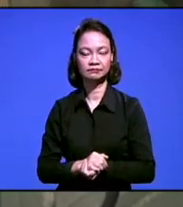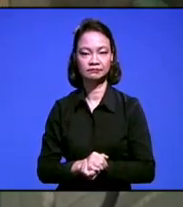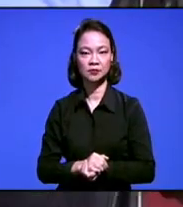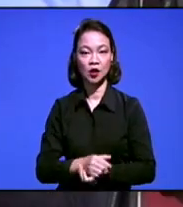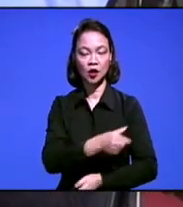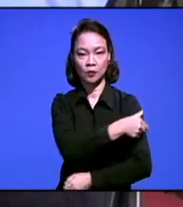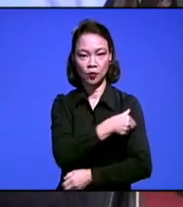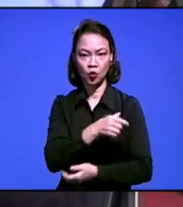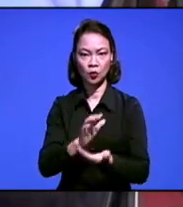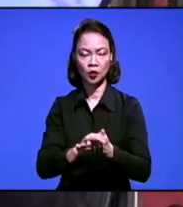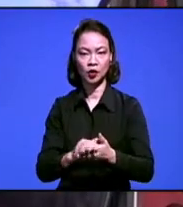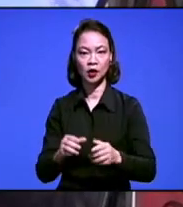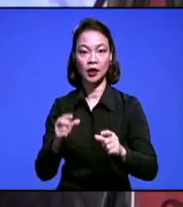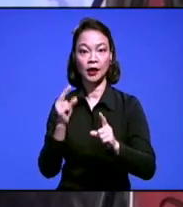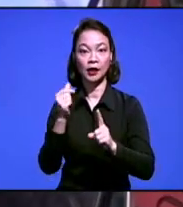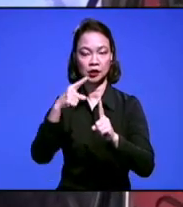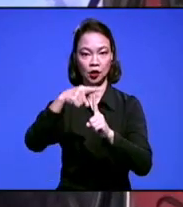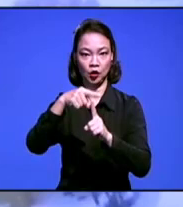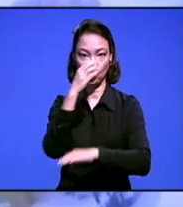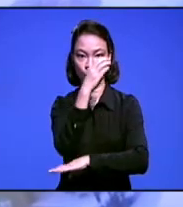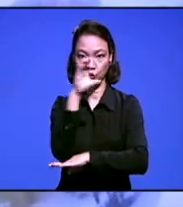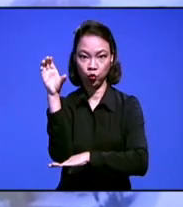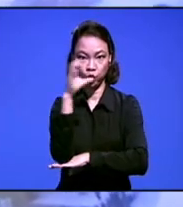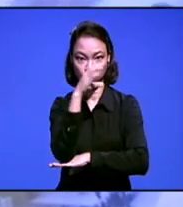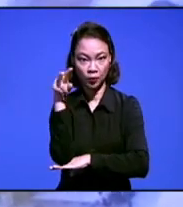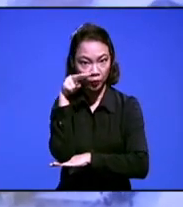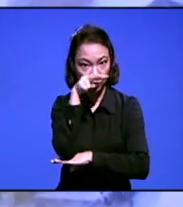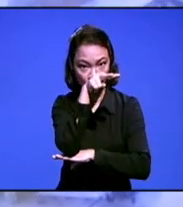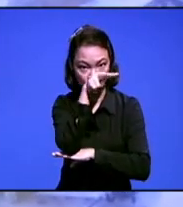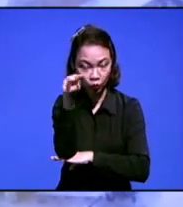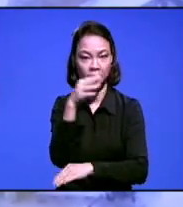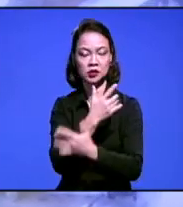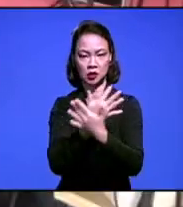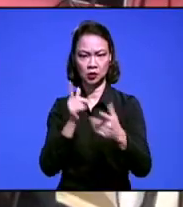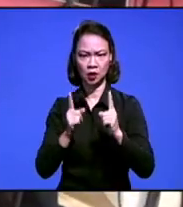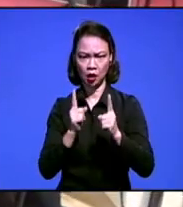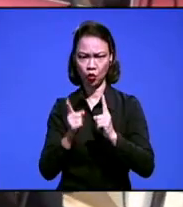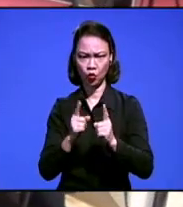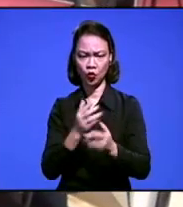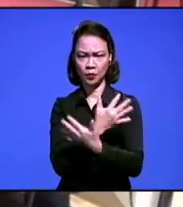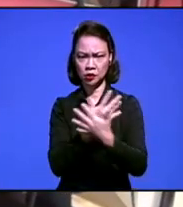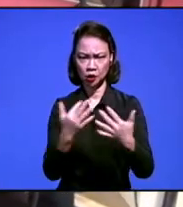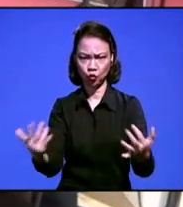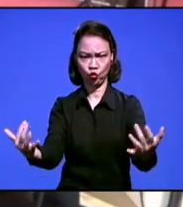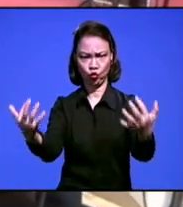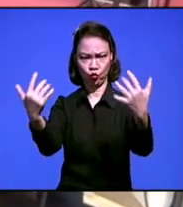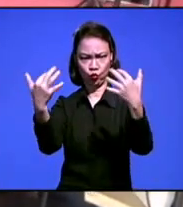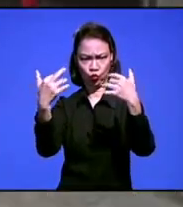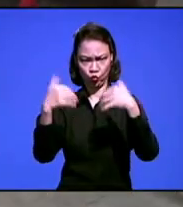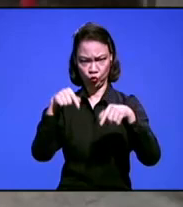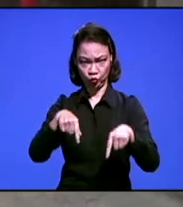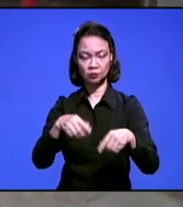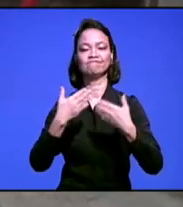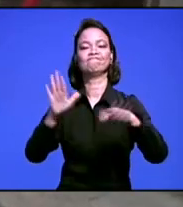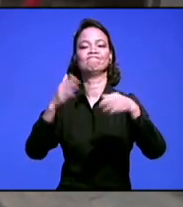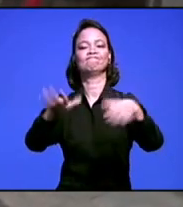pengurus RT pun memasang CCTV untuk memantau pergerakan warga bila ada warga yang terekam berkumpul di keramaian maka akan